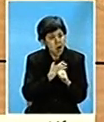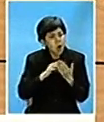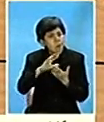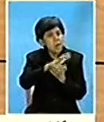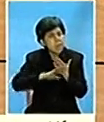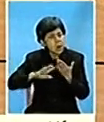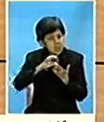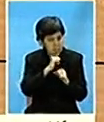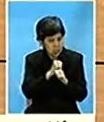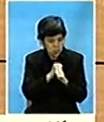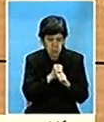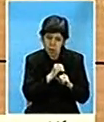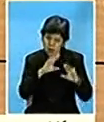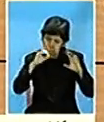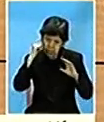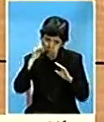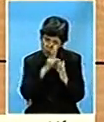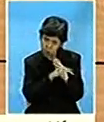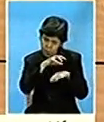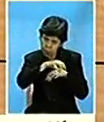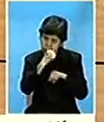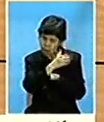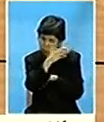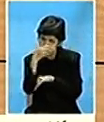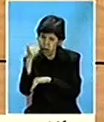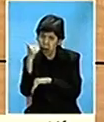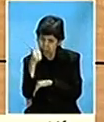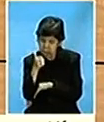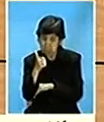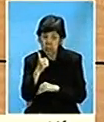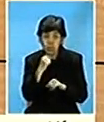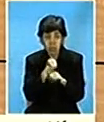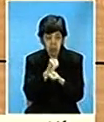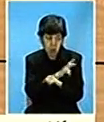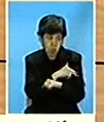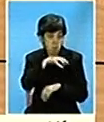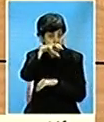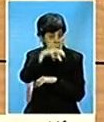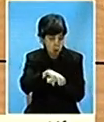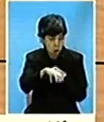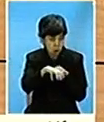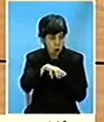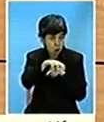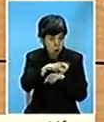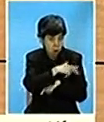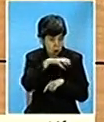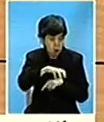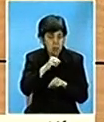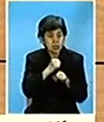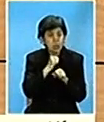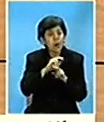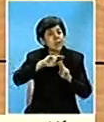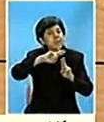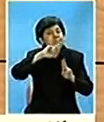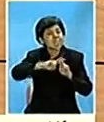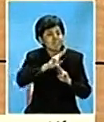ทศมาสร้างโรงพยาบาลรักษานานาชาติได้คือการสร้างโรงพยาบาลสภากาชา